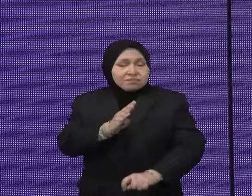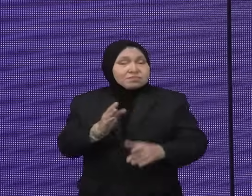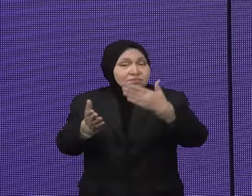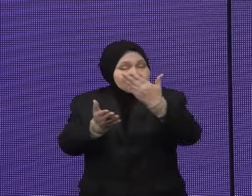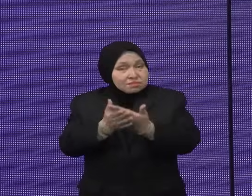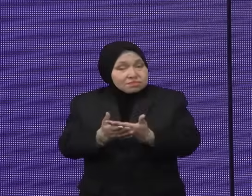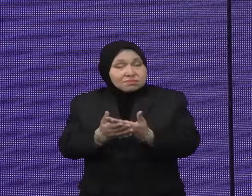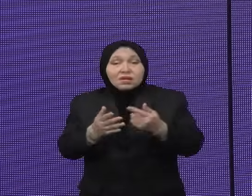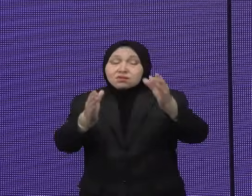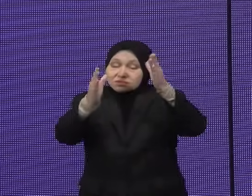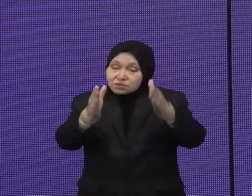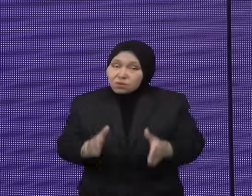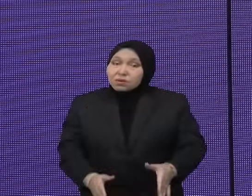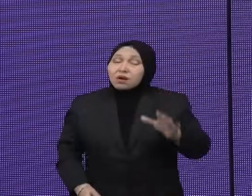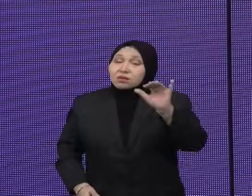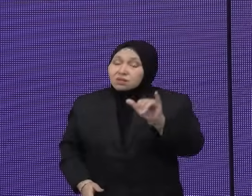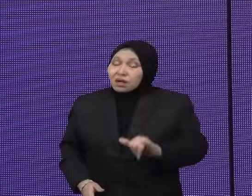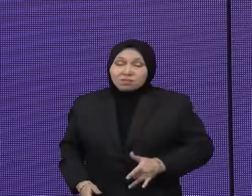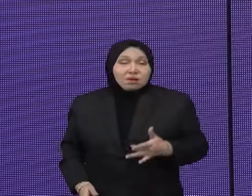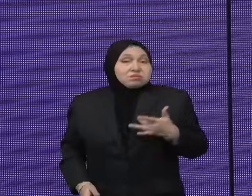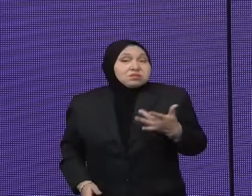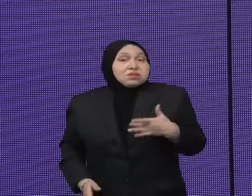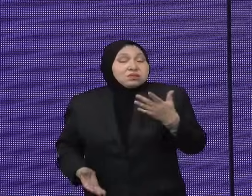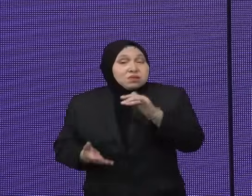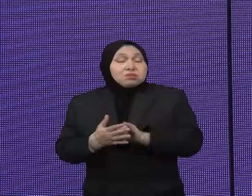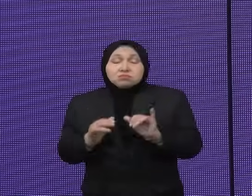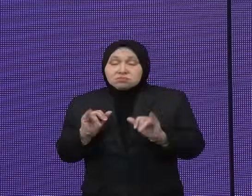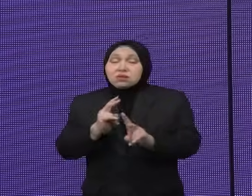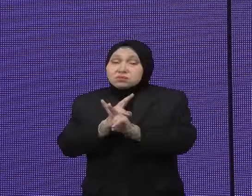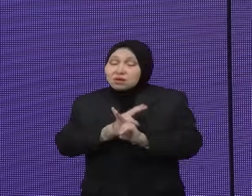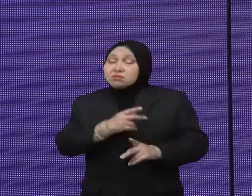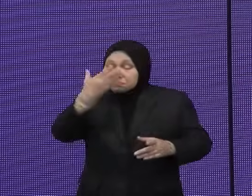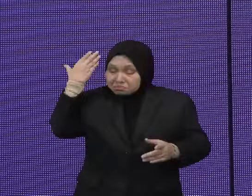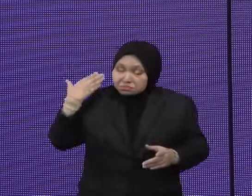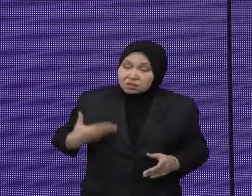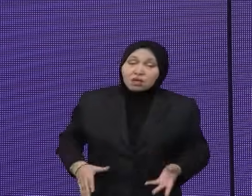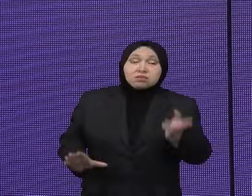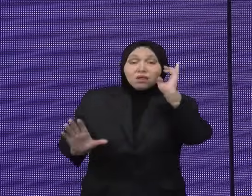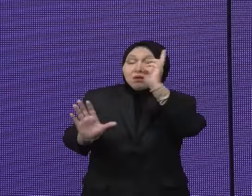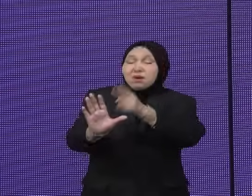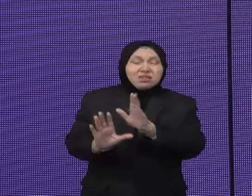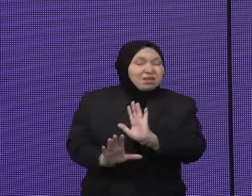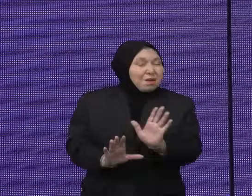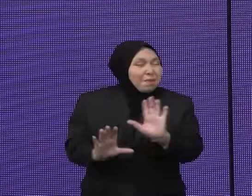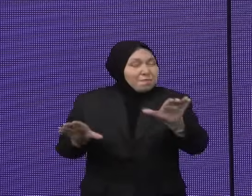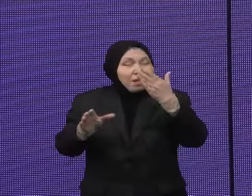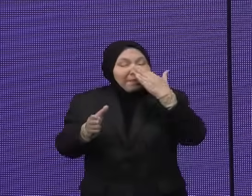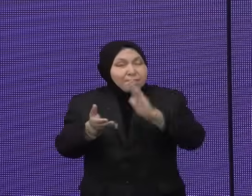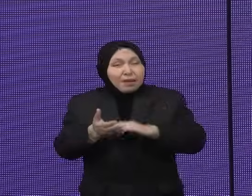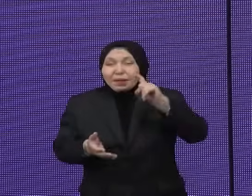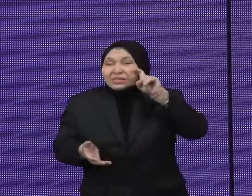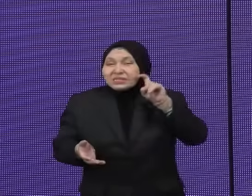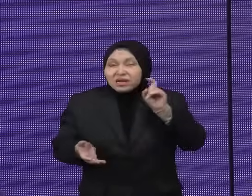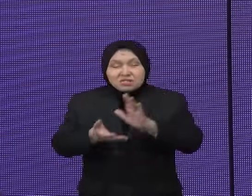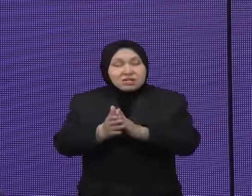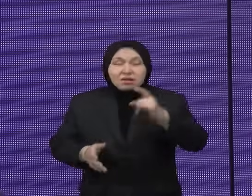Sehinggakan seseorang yang merasakan bahawa dia memang nak jaga diri daripada terlibat dengan fahishah zina ini, maka dia